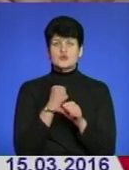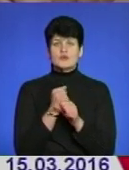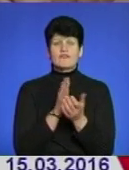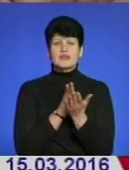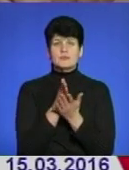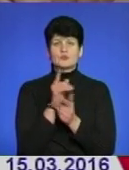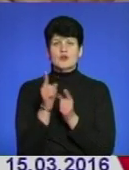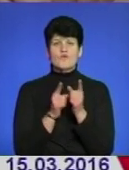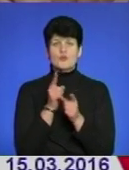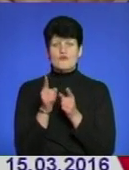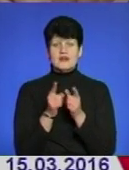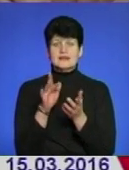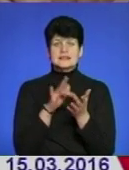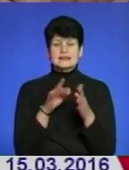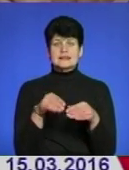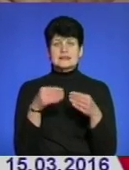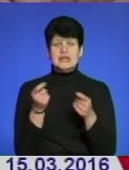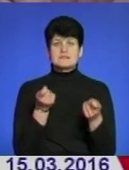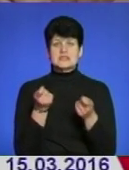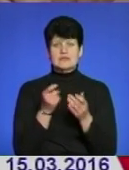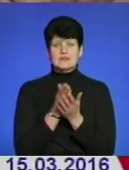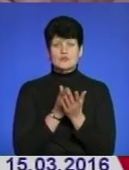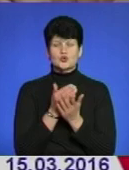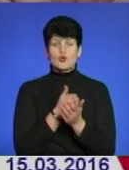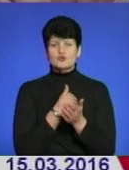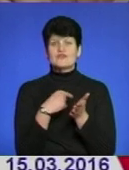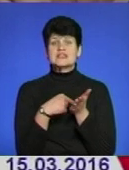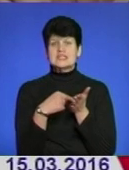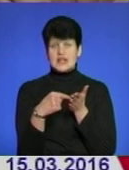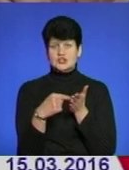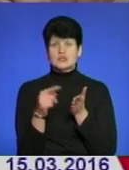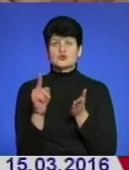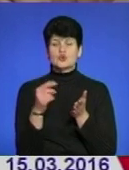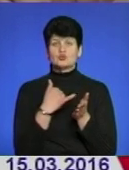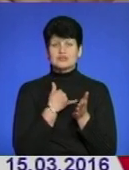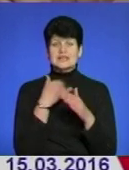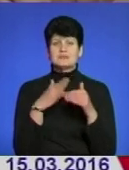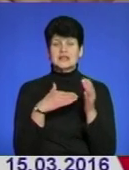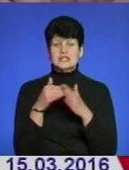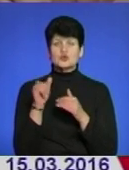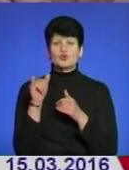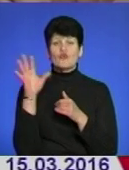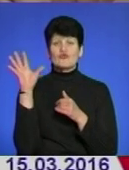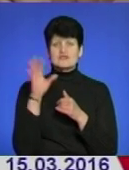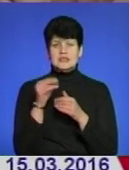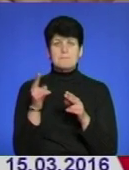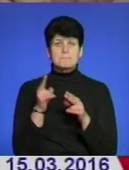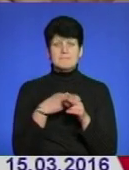формування центрів надання адміністративних послуг. Хочу відзначити, що у нас вже практично у всіх, без